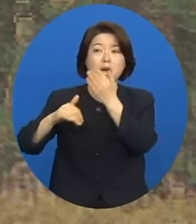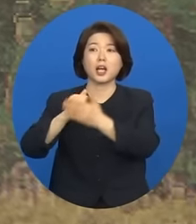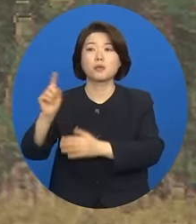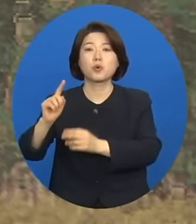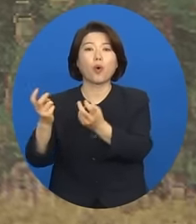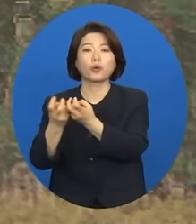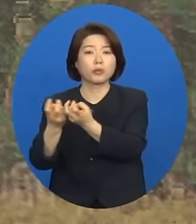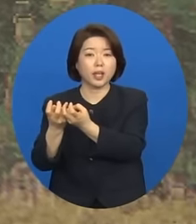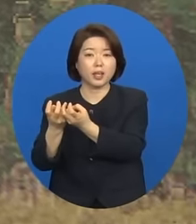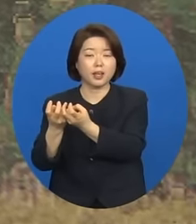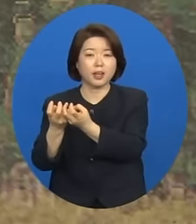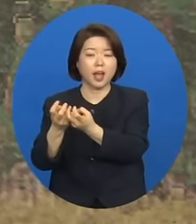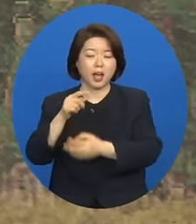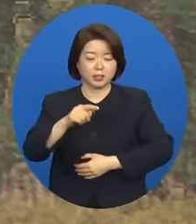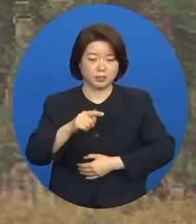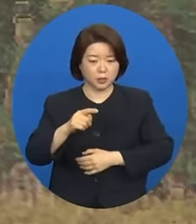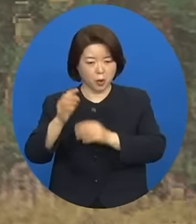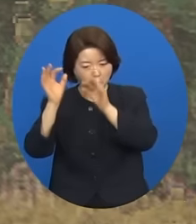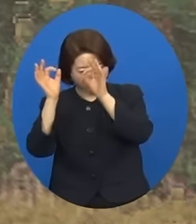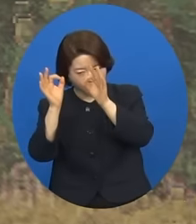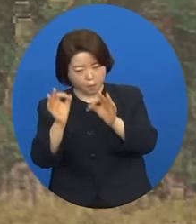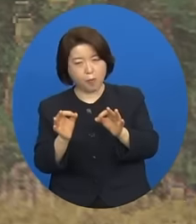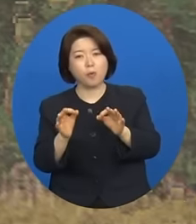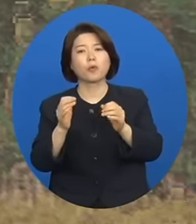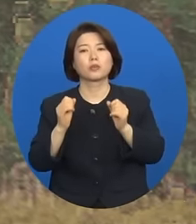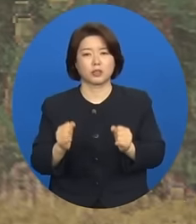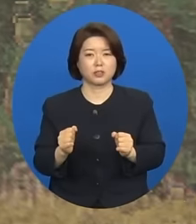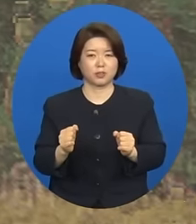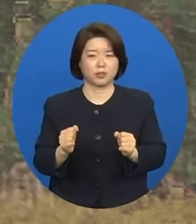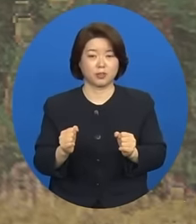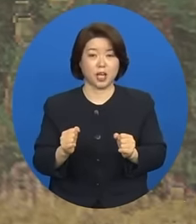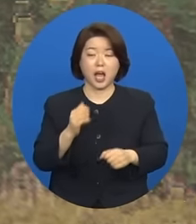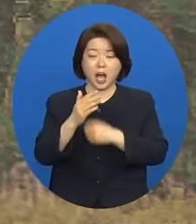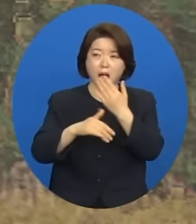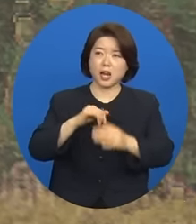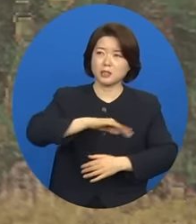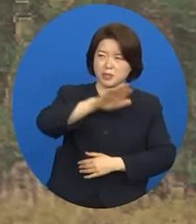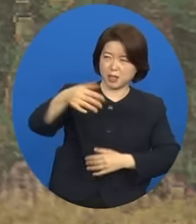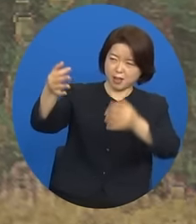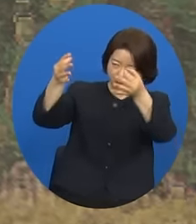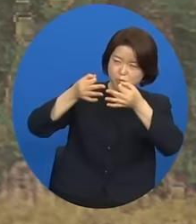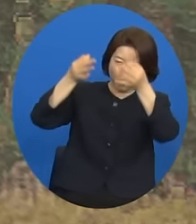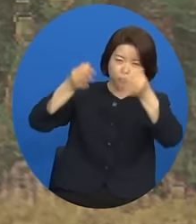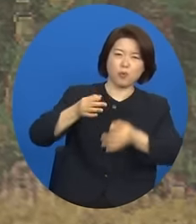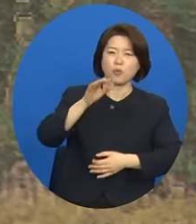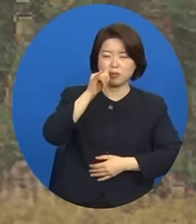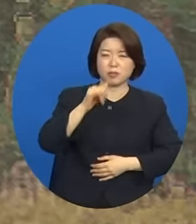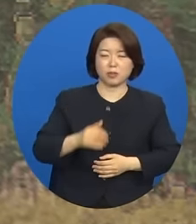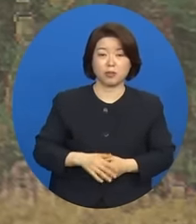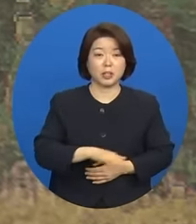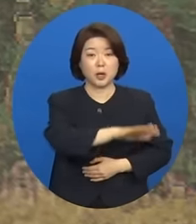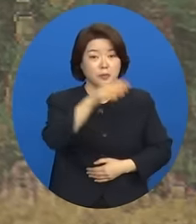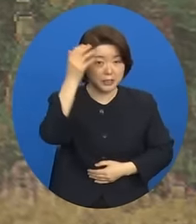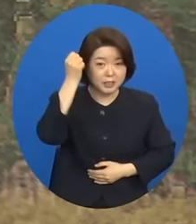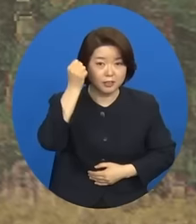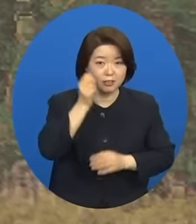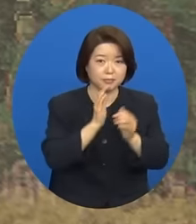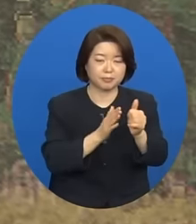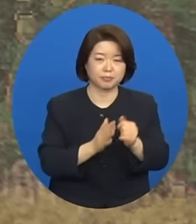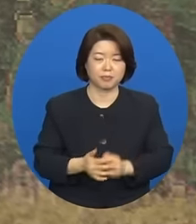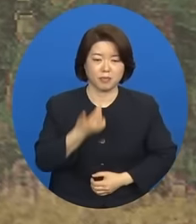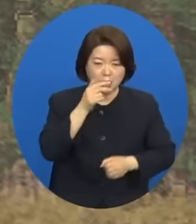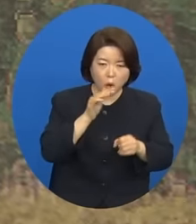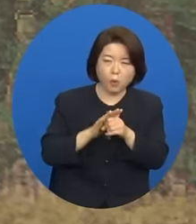다 그것을 보셨다라는 거예요. 하나님이 그것을 다 보셨다. 여러분이 그걸 기억하셔야 돼요. 그분께